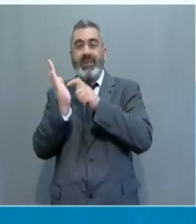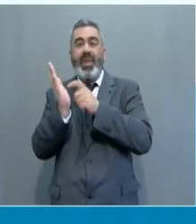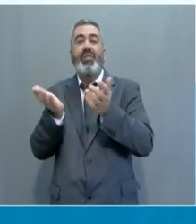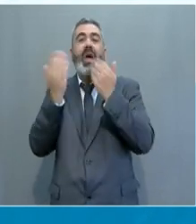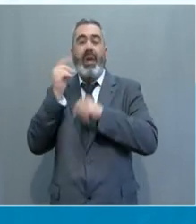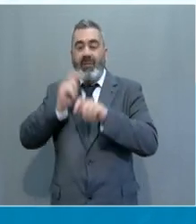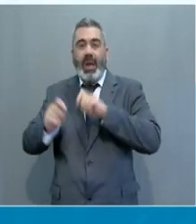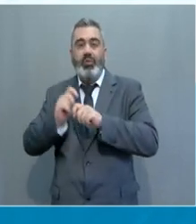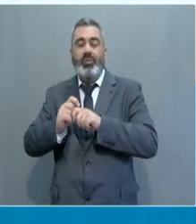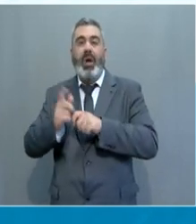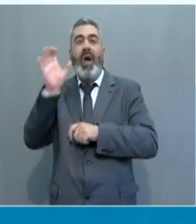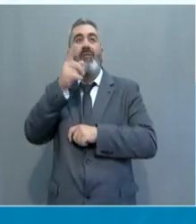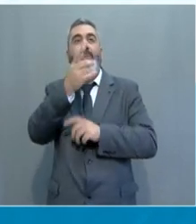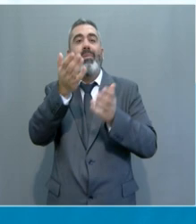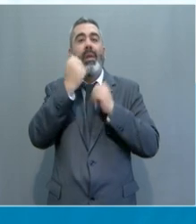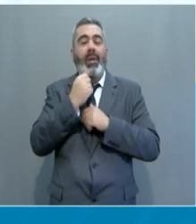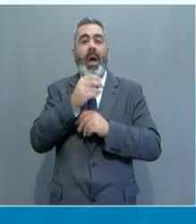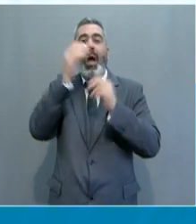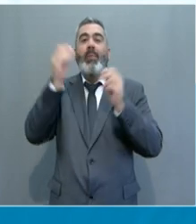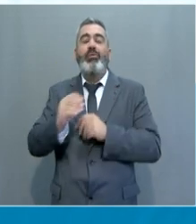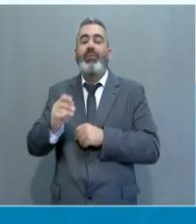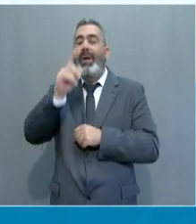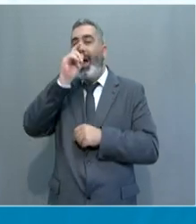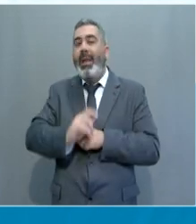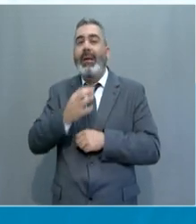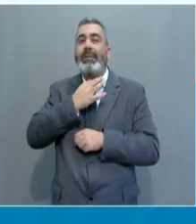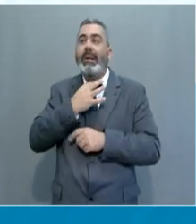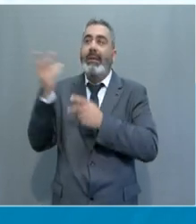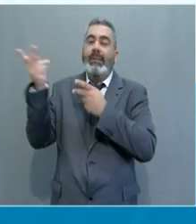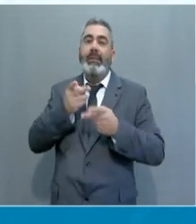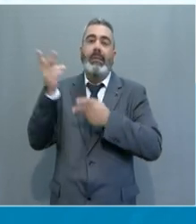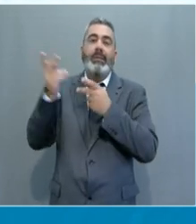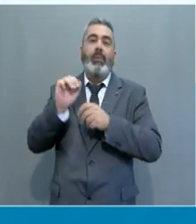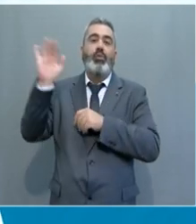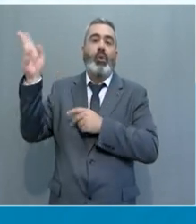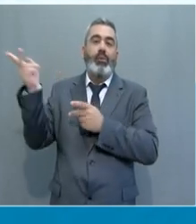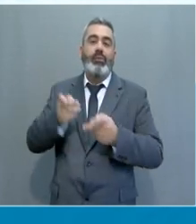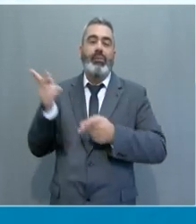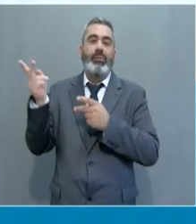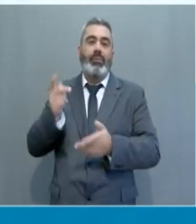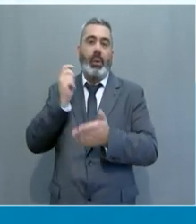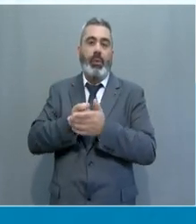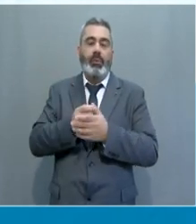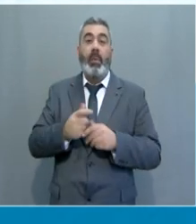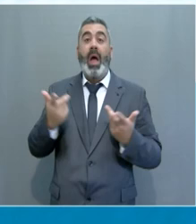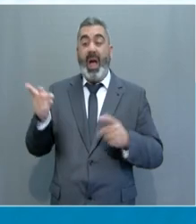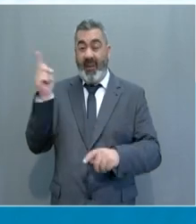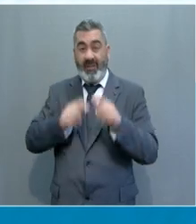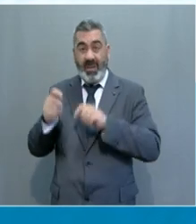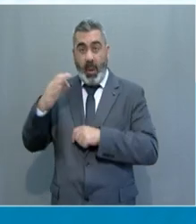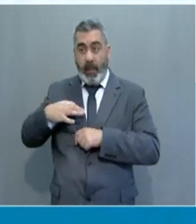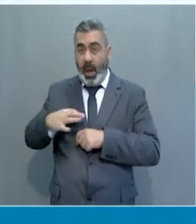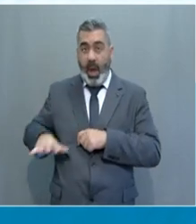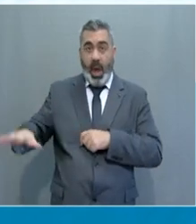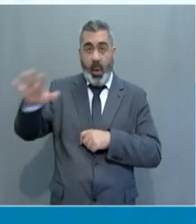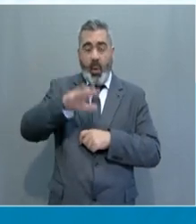στην Ευρώπη, οπότε αναγκαζόμαστε ακόμα να τα εισάγουμε. Στην κατασκευή όμως του πάρκου απασχολήθηκαν